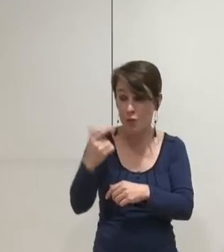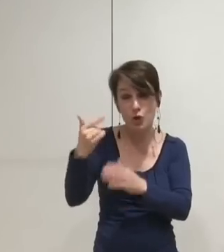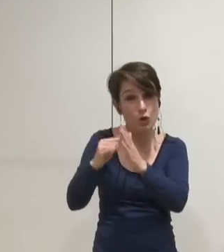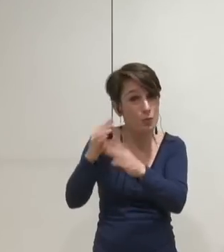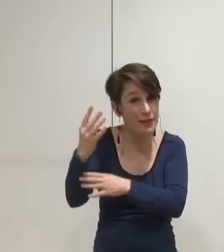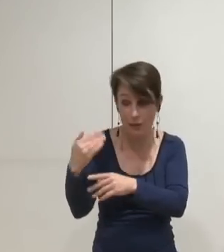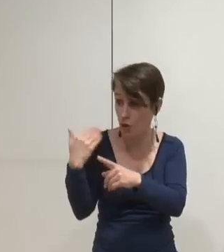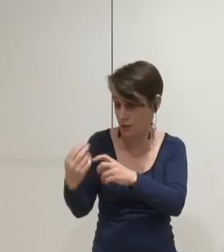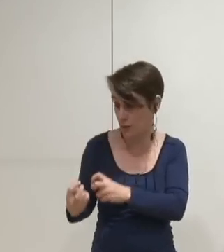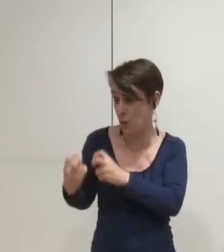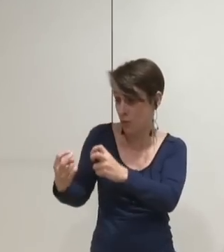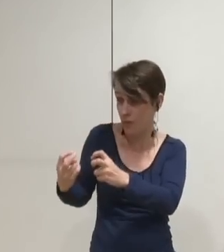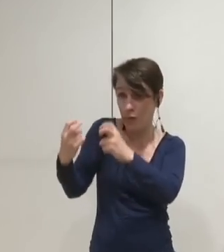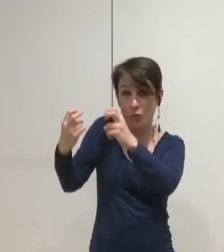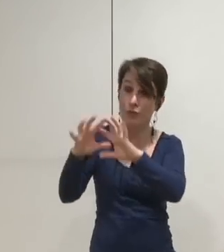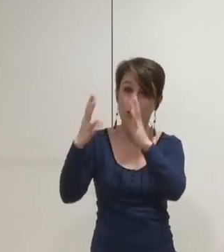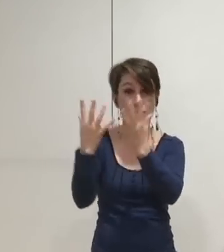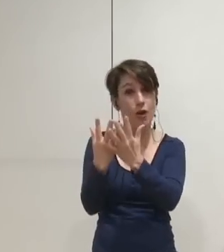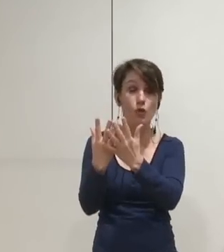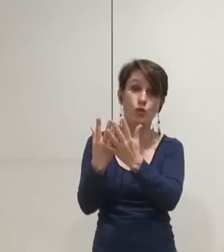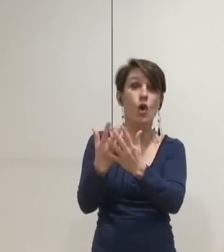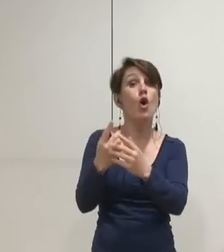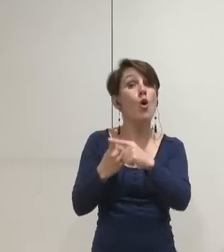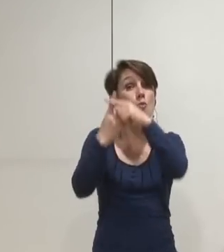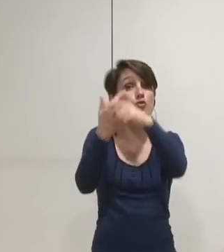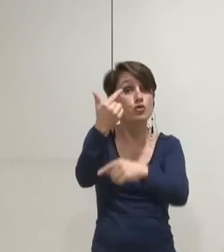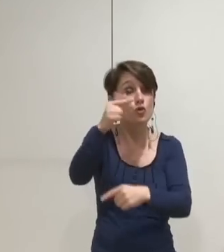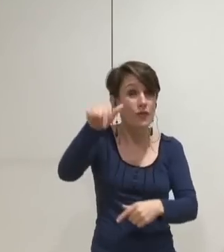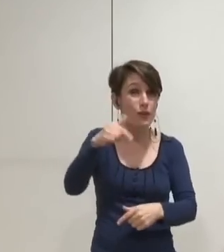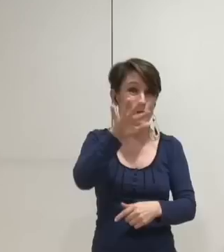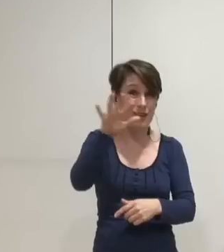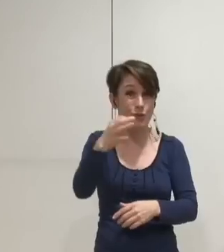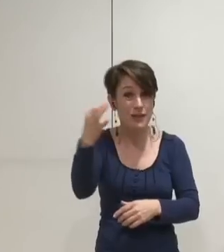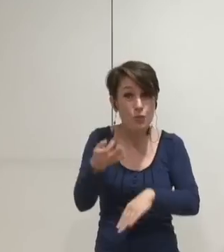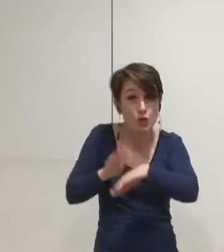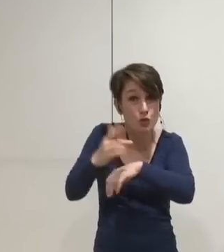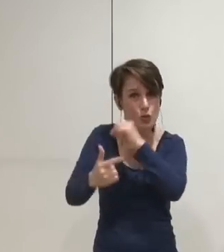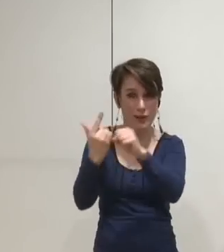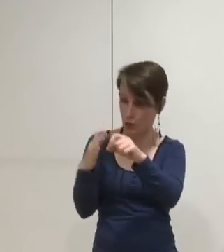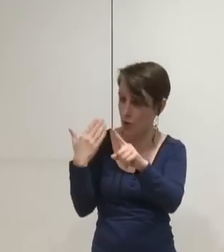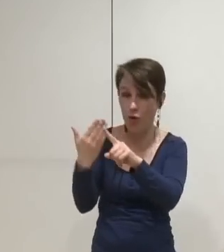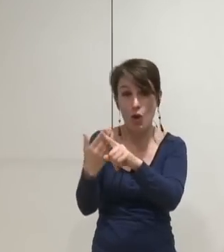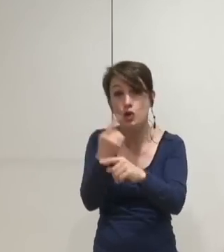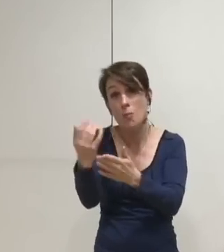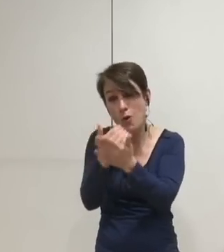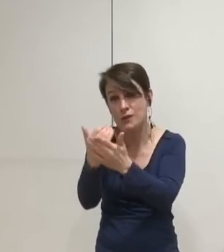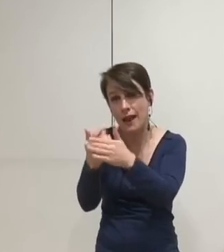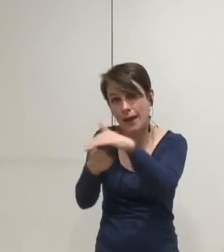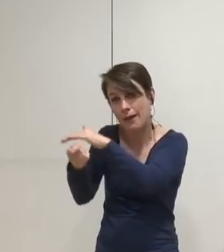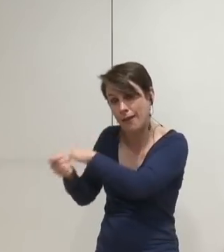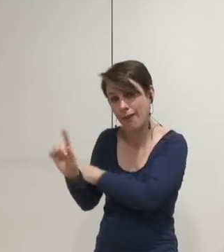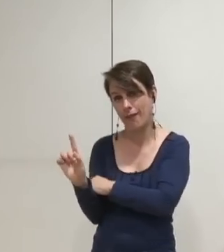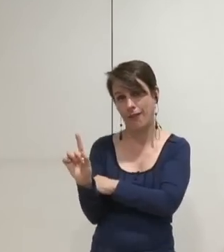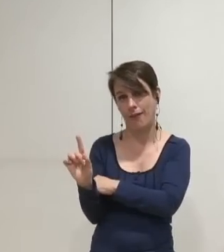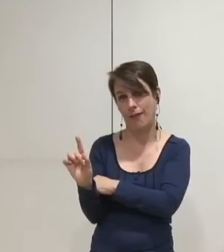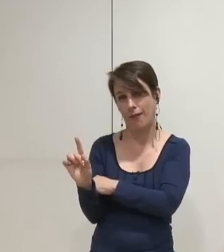soit un total de 2,55 % en 2 ans simplement les coûts salariaux euh donc